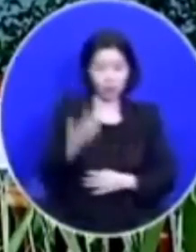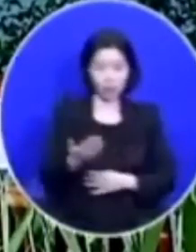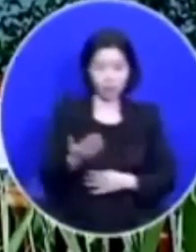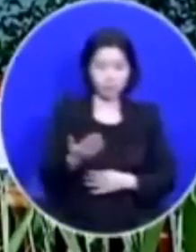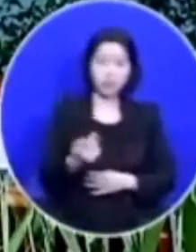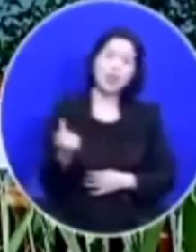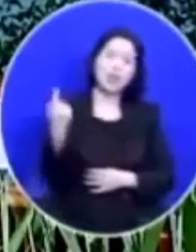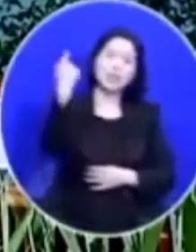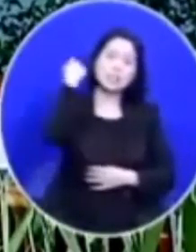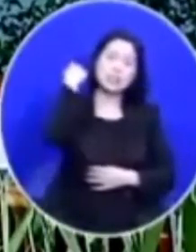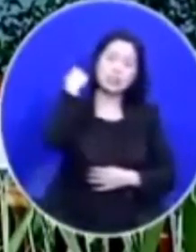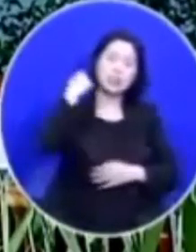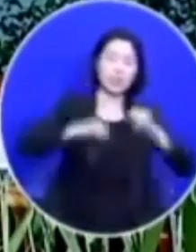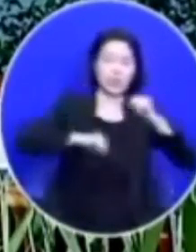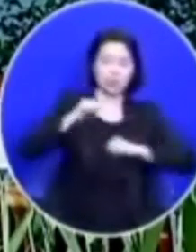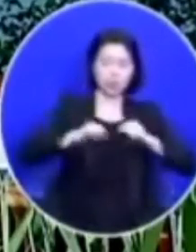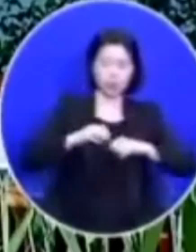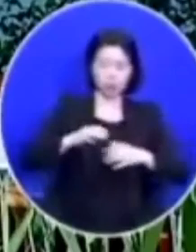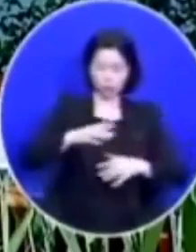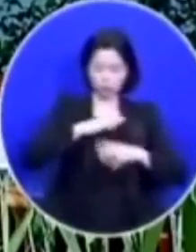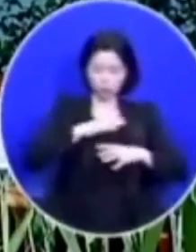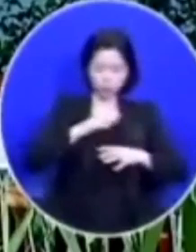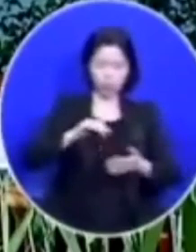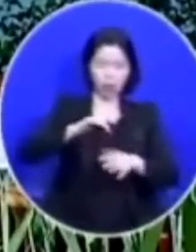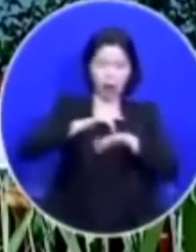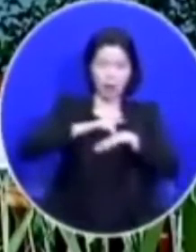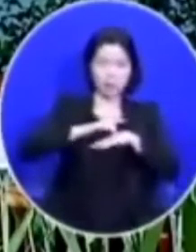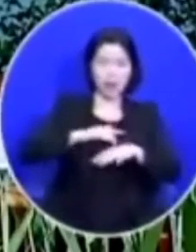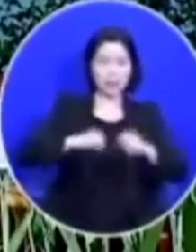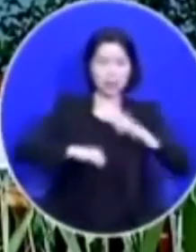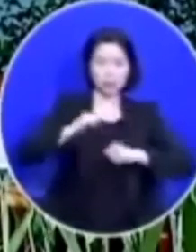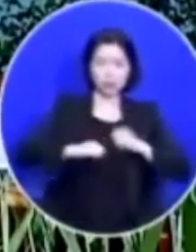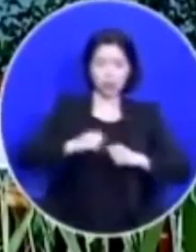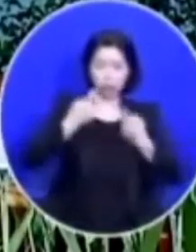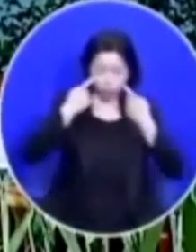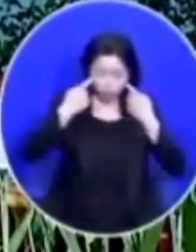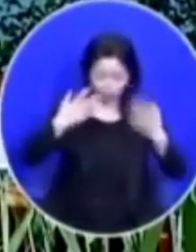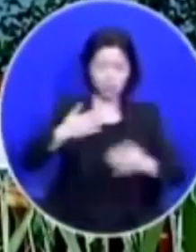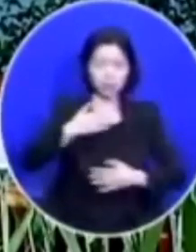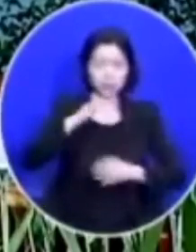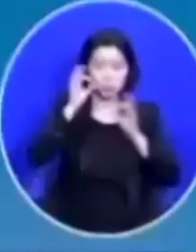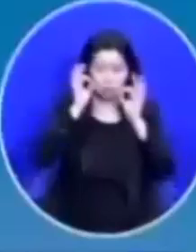무서운 악한 마귀의 역사를 여러분이 정확하게 보아야